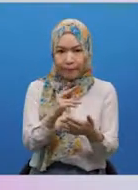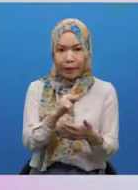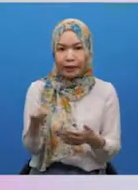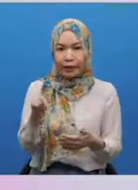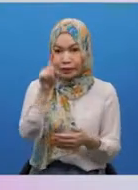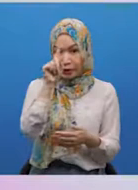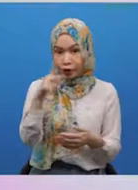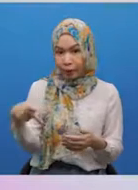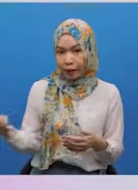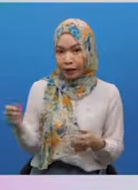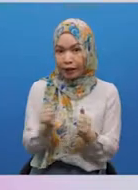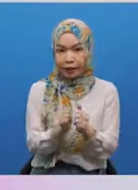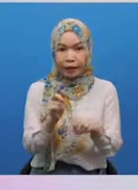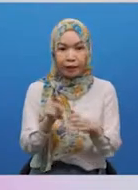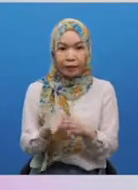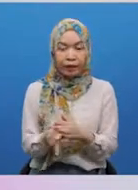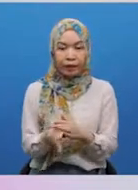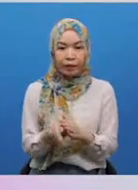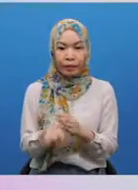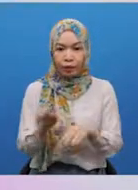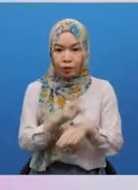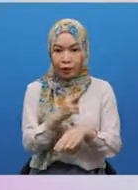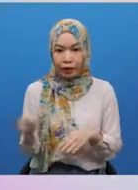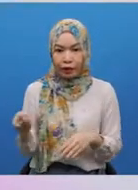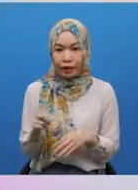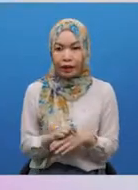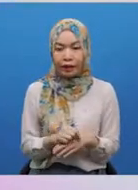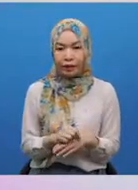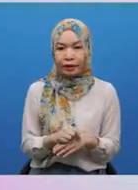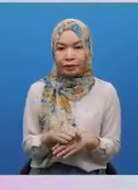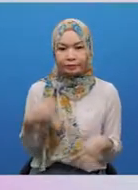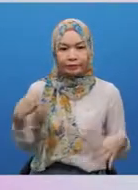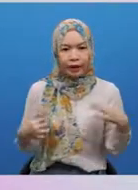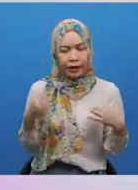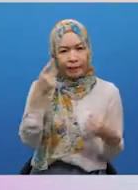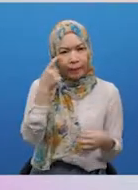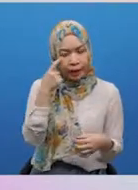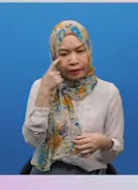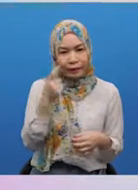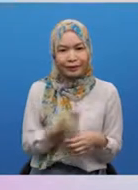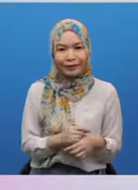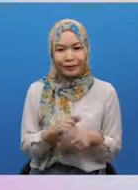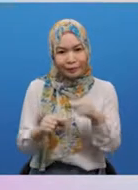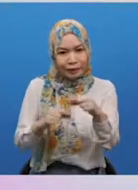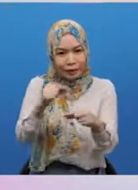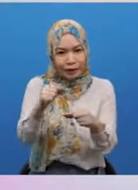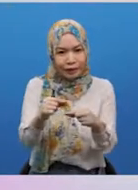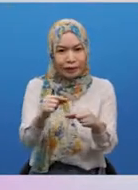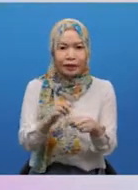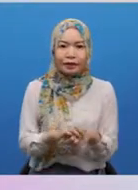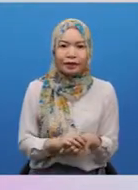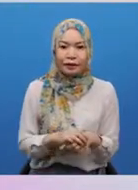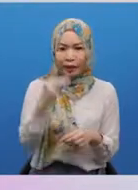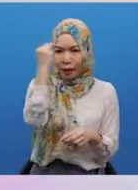menyampaikan sesuatu perkara dengan menggunakan gerak badan seperti mata, tangan, kerut wajah